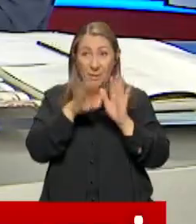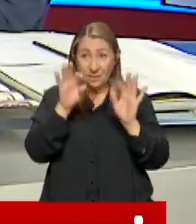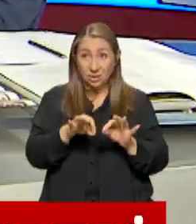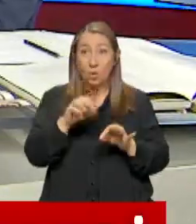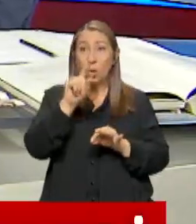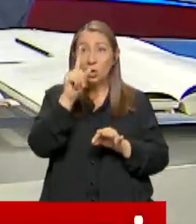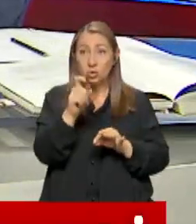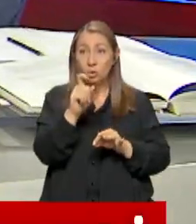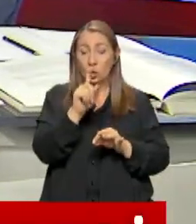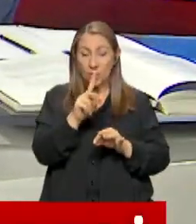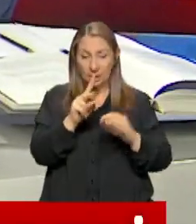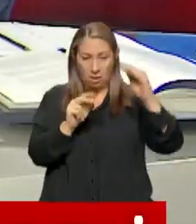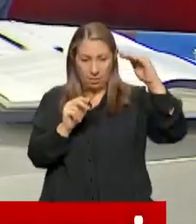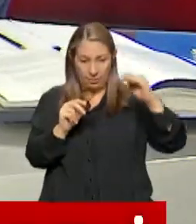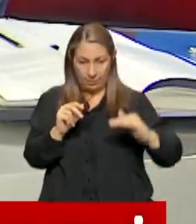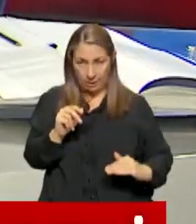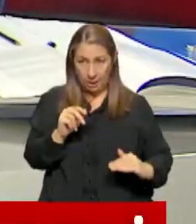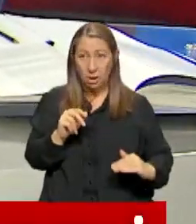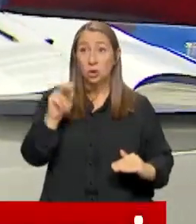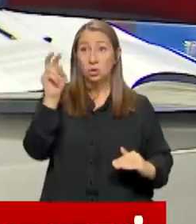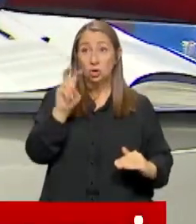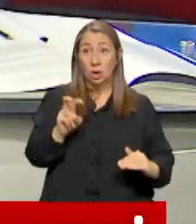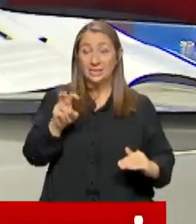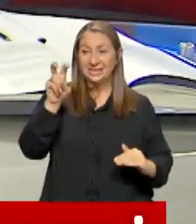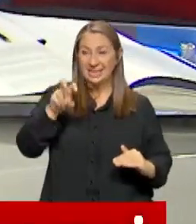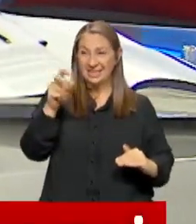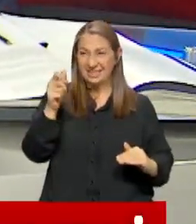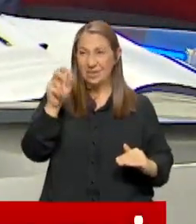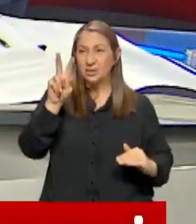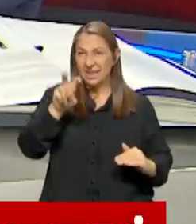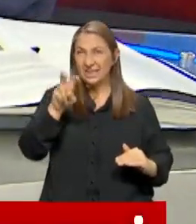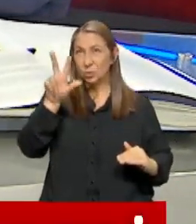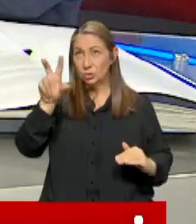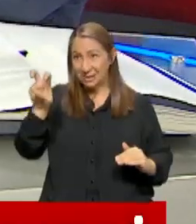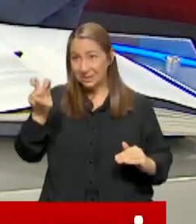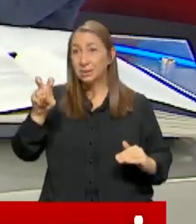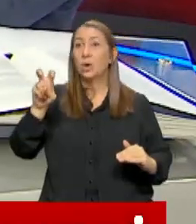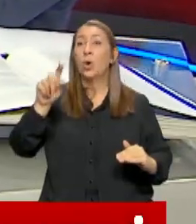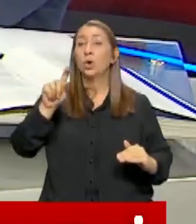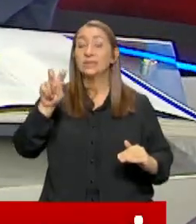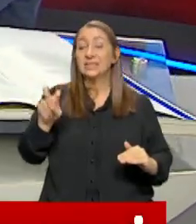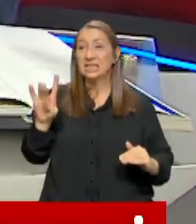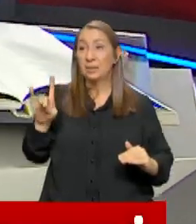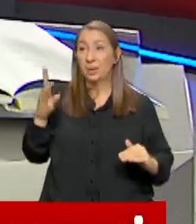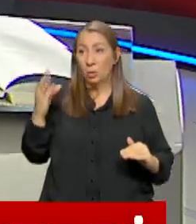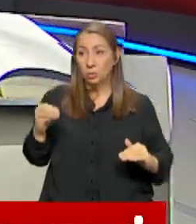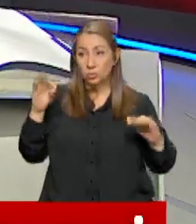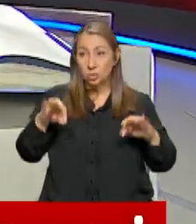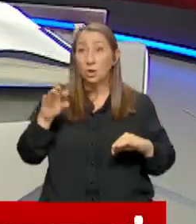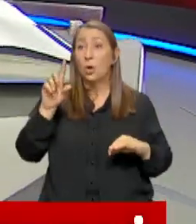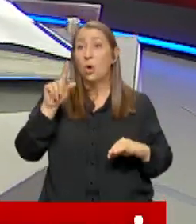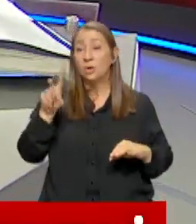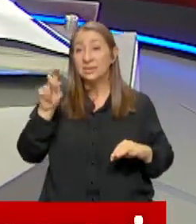işte 19'dan 12'lere geldik dolar o 8 liraya 38 kuruştu 18 lira 41'i gördü şu anda